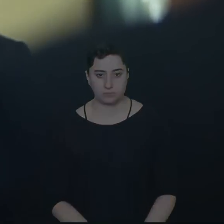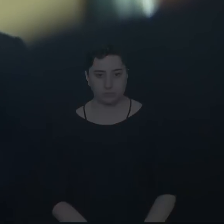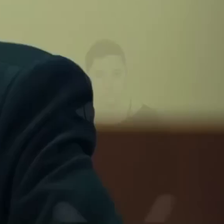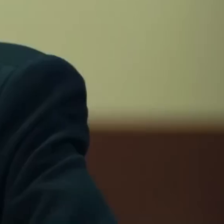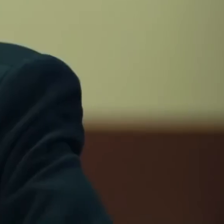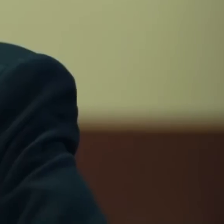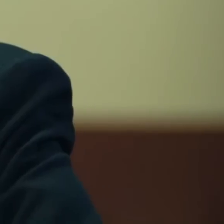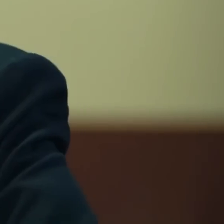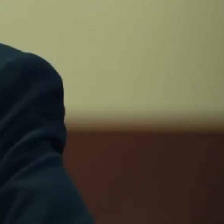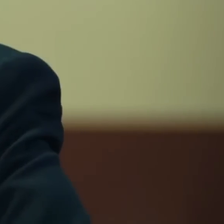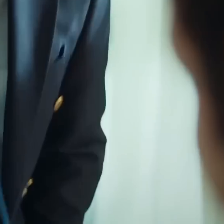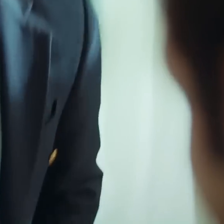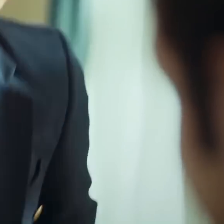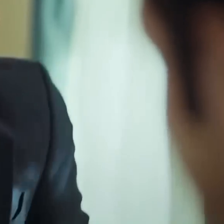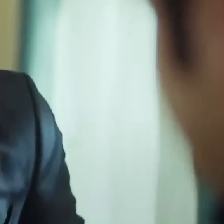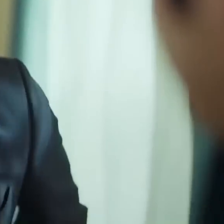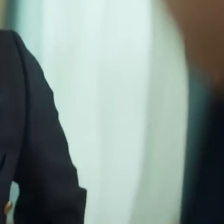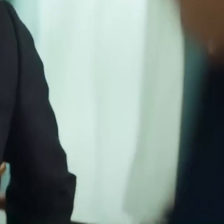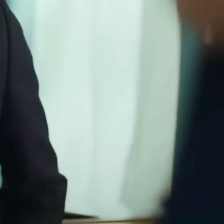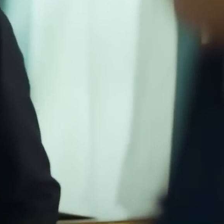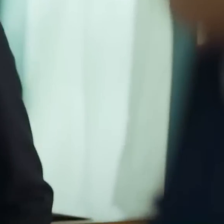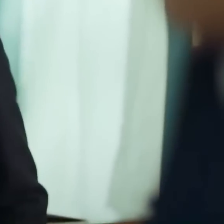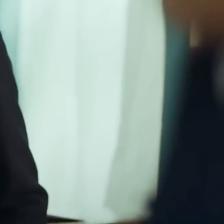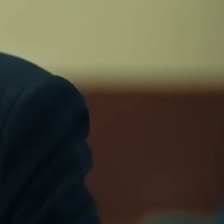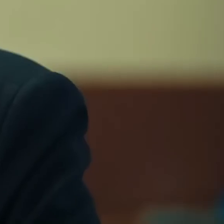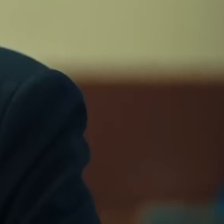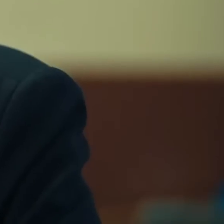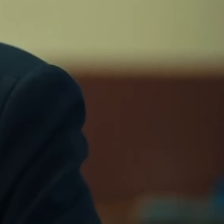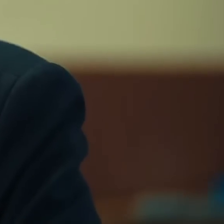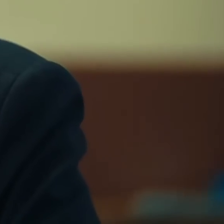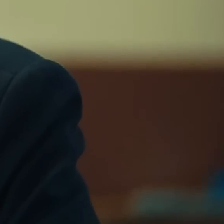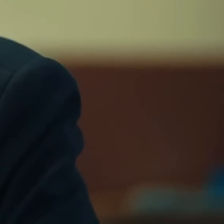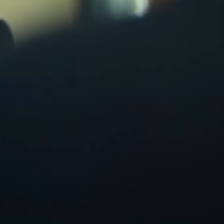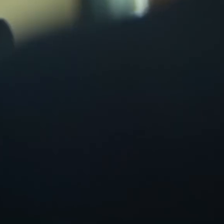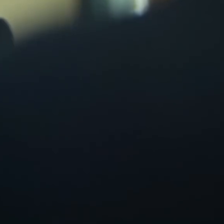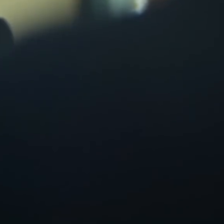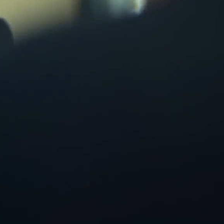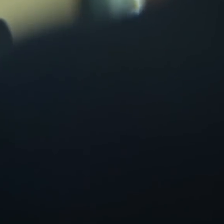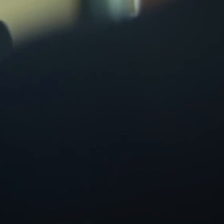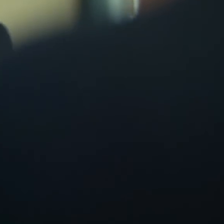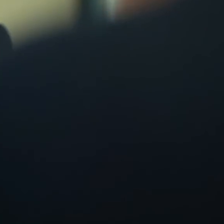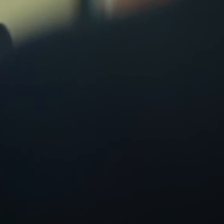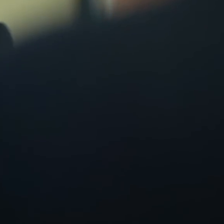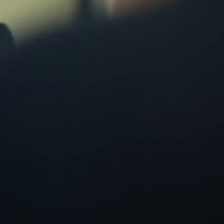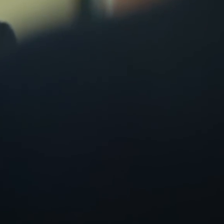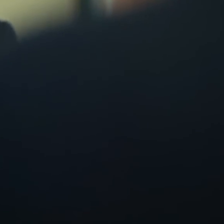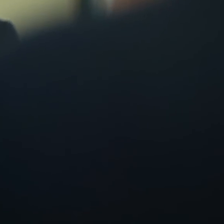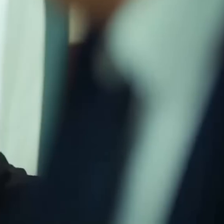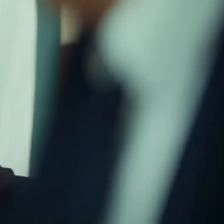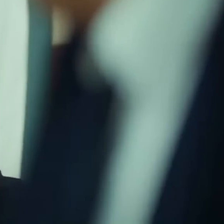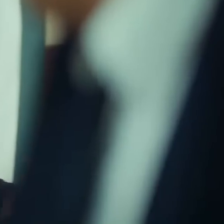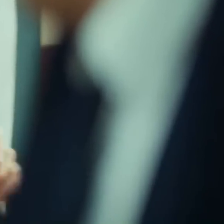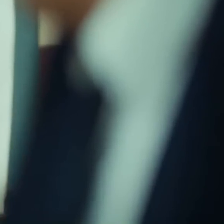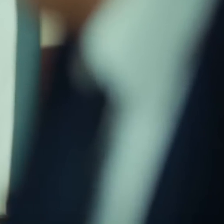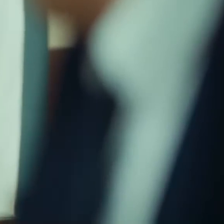gibisinden bakarak geçti aralarından. Sırasına otururken Zafer keyifli gülüyor yüzüne. Hakkım oldu bu iş diye gülümserken kahraman